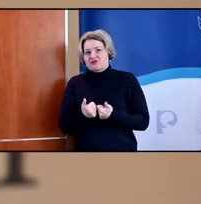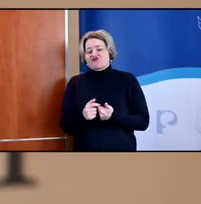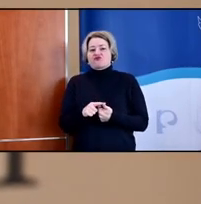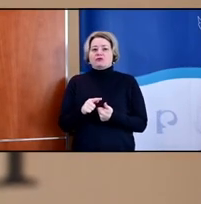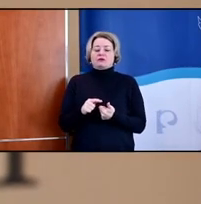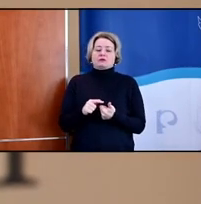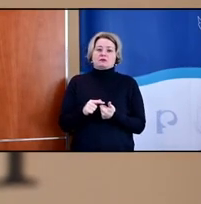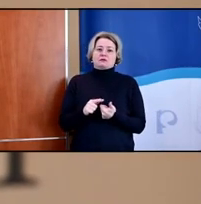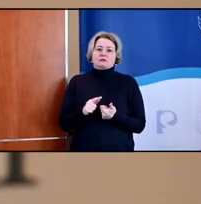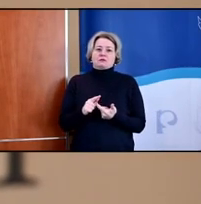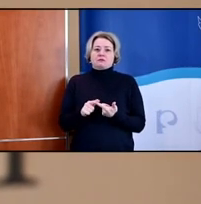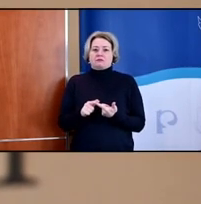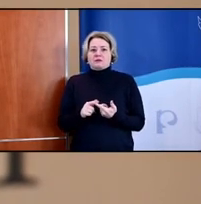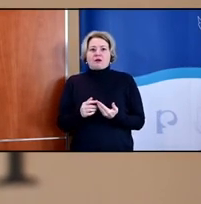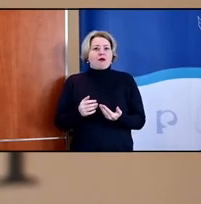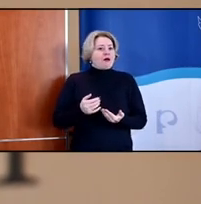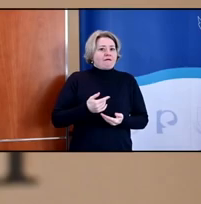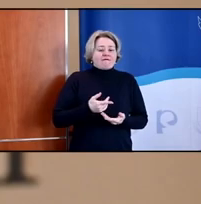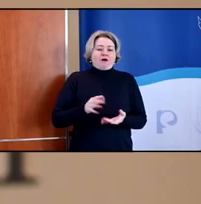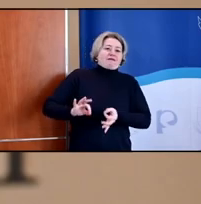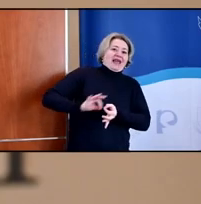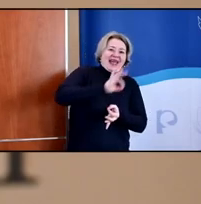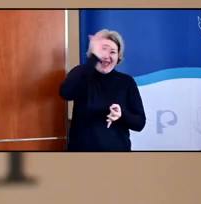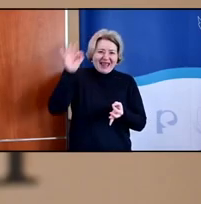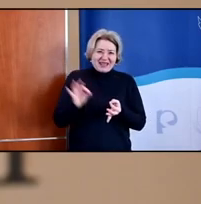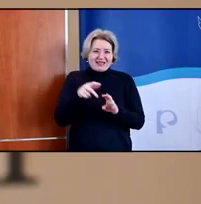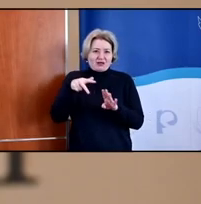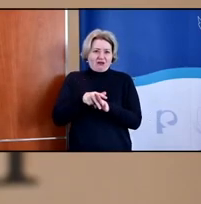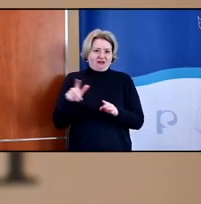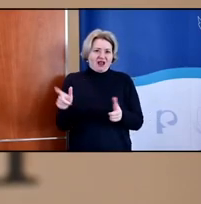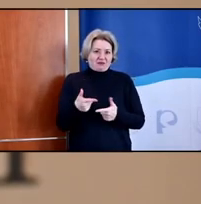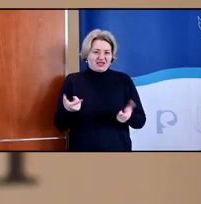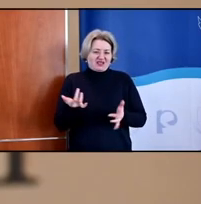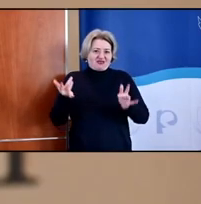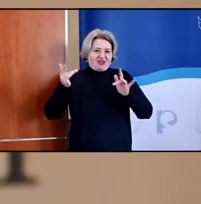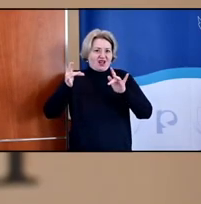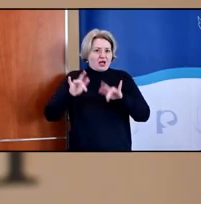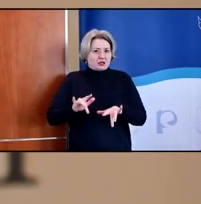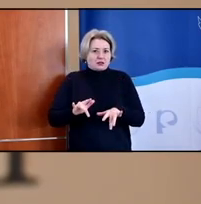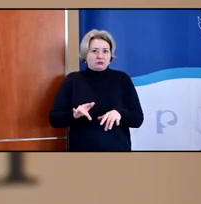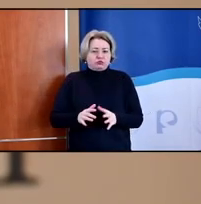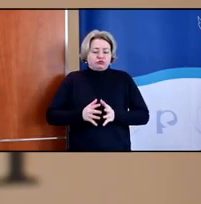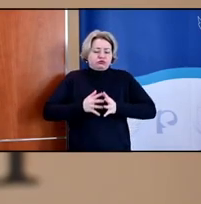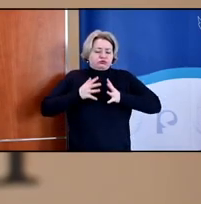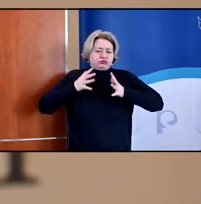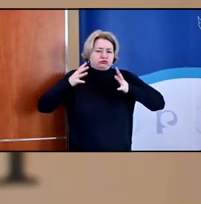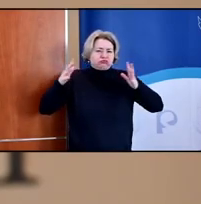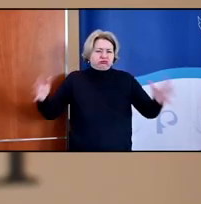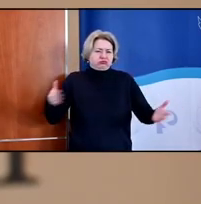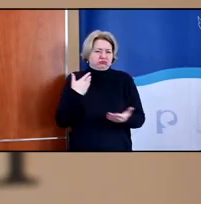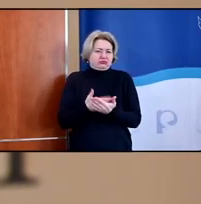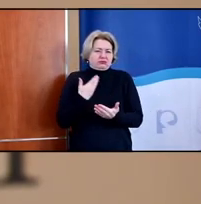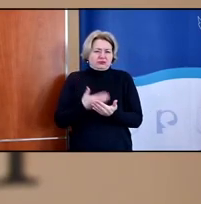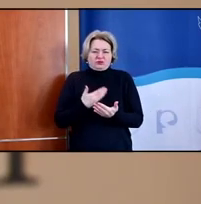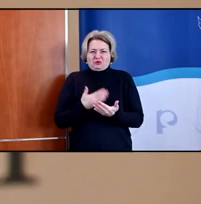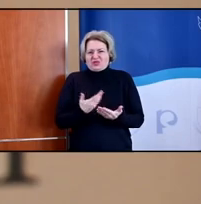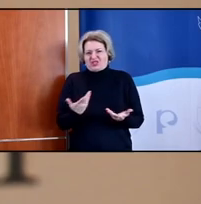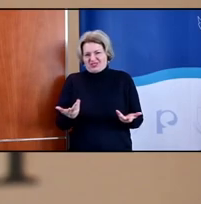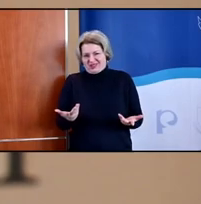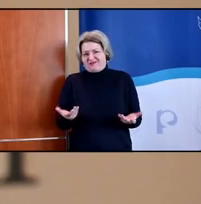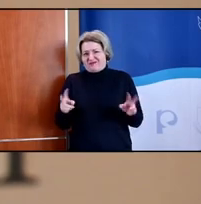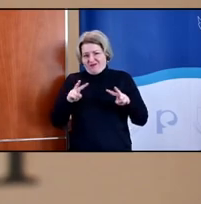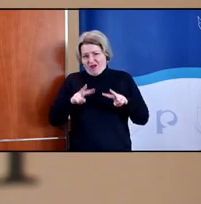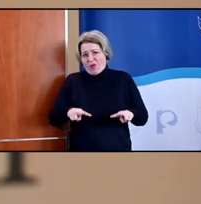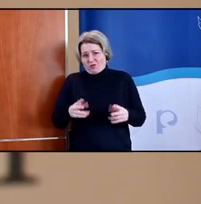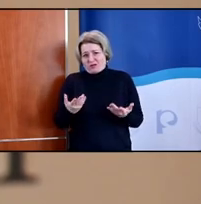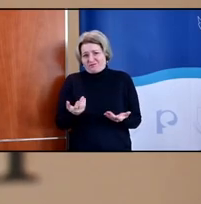vagy minden téren akadálymentesíteni lehessen egy hely szint az azért nyilván sokkal nagyobb költséget igényel úgyhogy